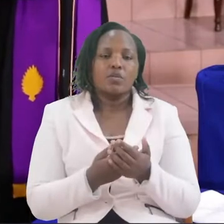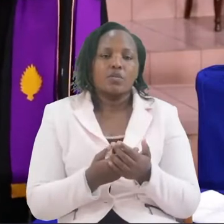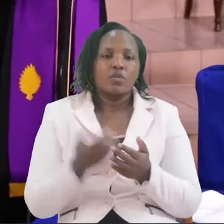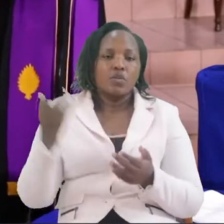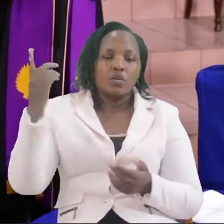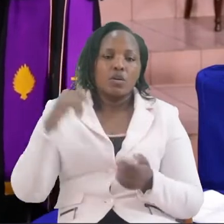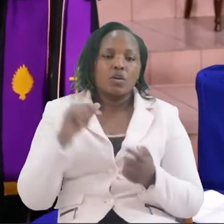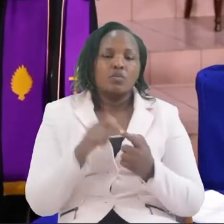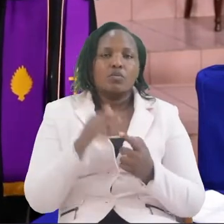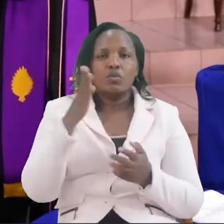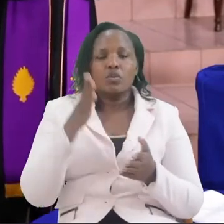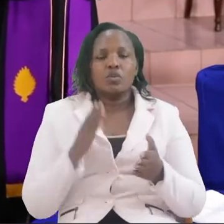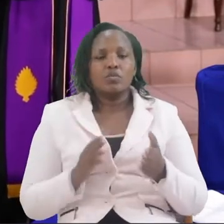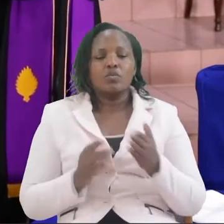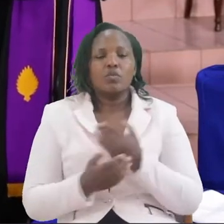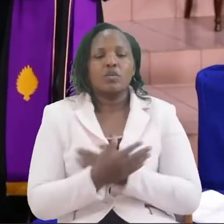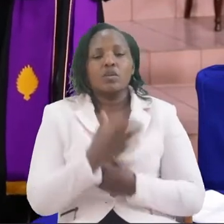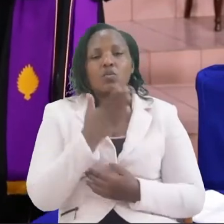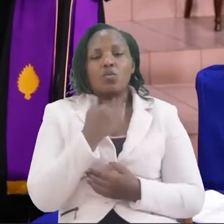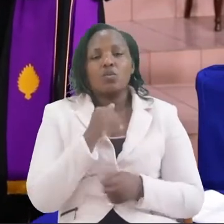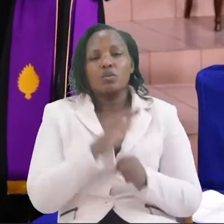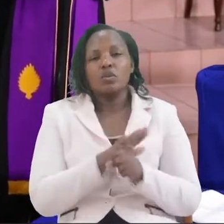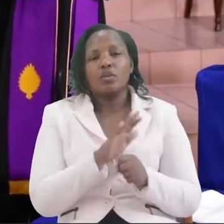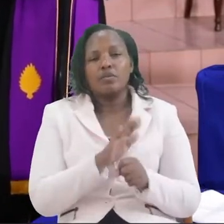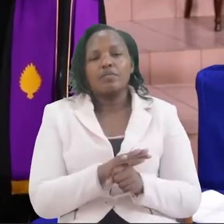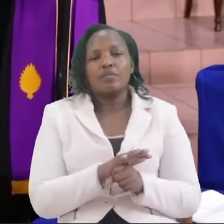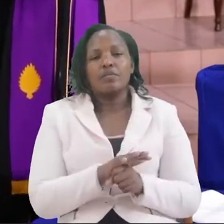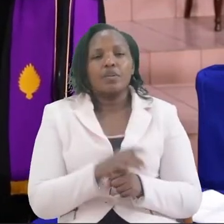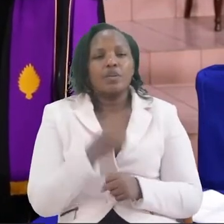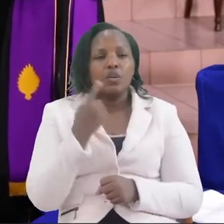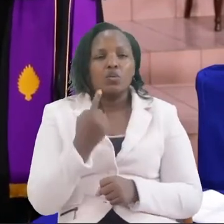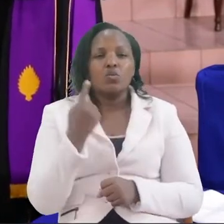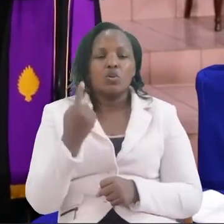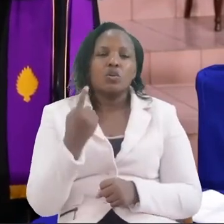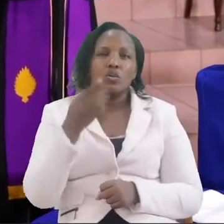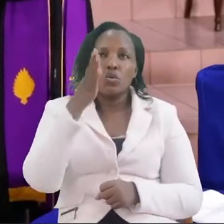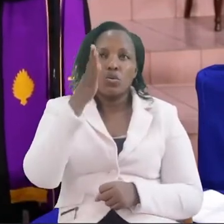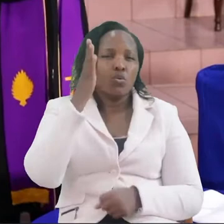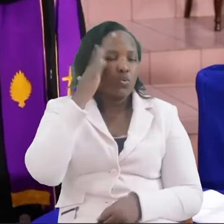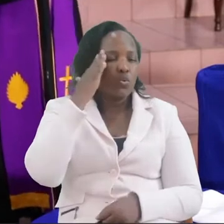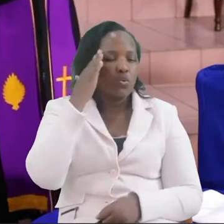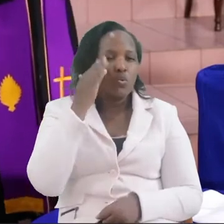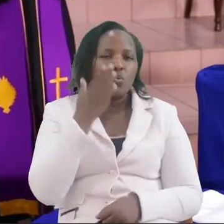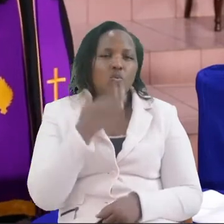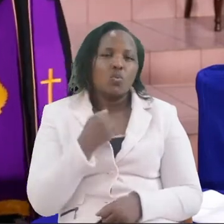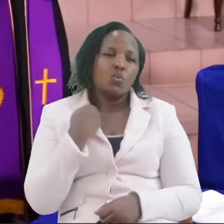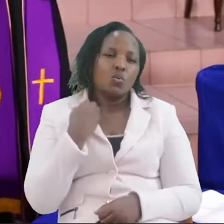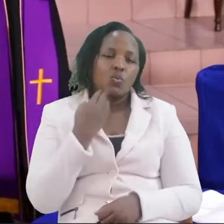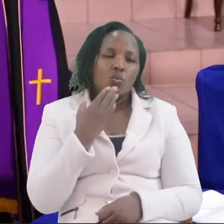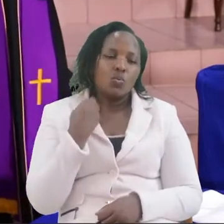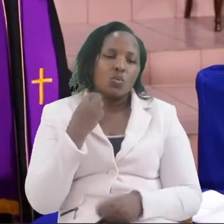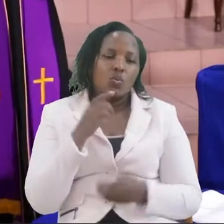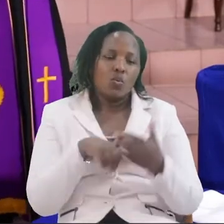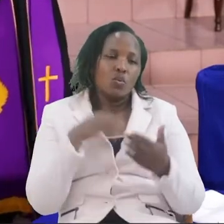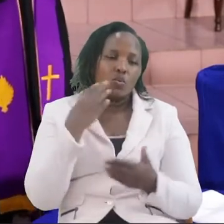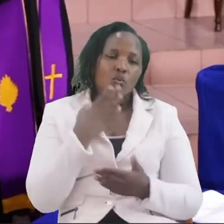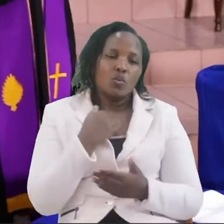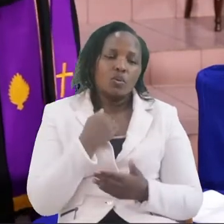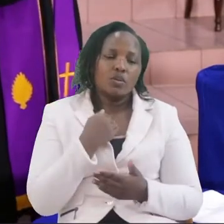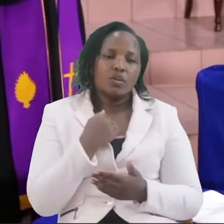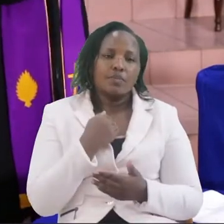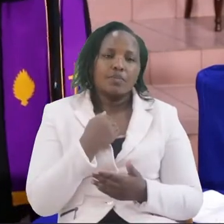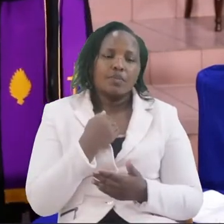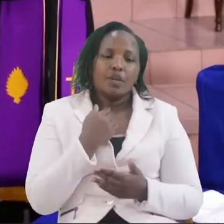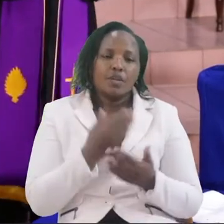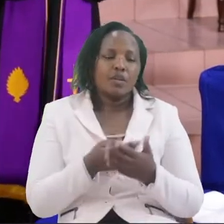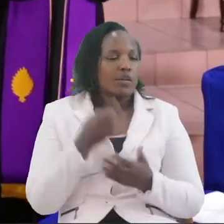tumekuja kwako asubuhi ya leo tukiwa na mahitaji. Kila mmoja Mungu wetu unatujua yale tunayokuletea uweze kututimizia. Asante kwa